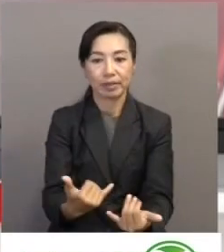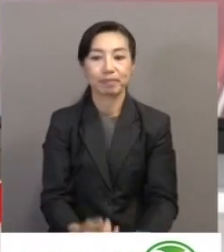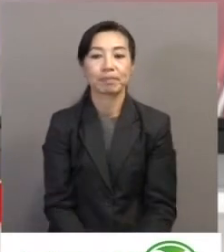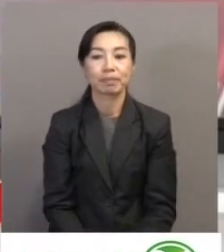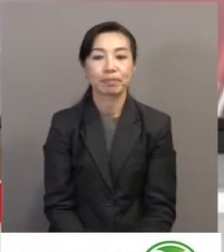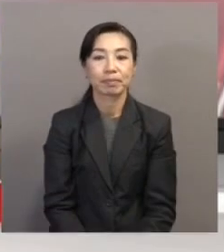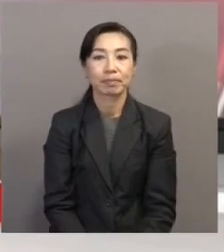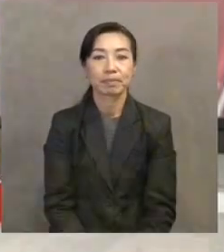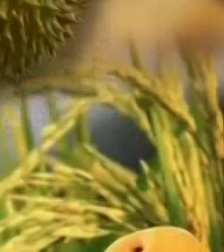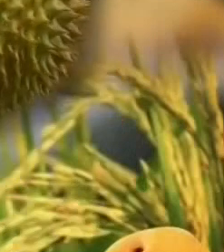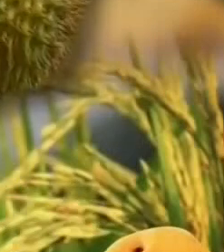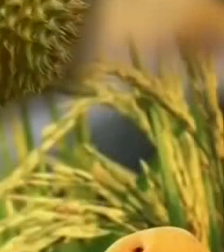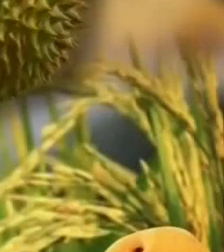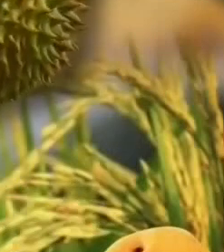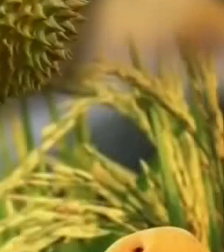ครับ